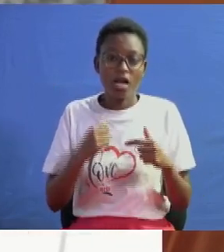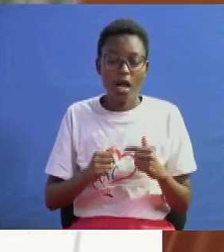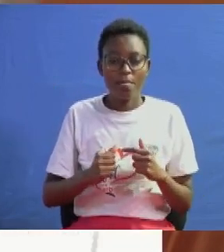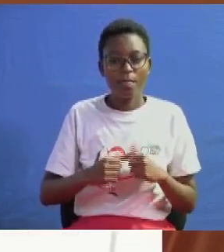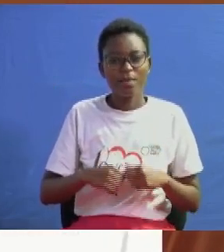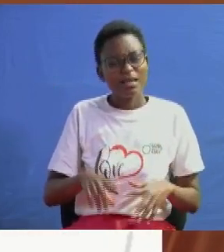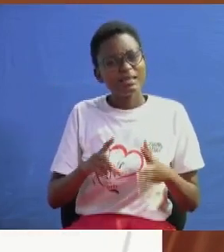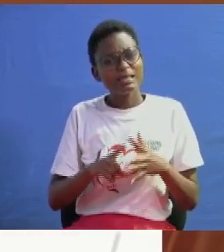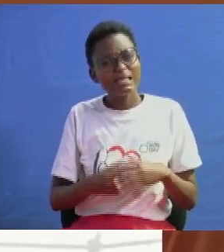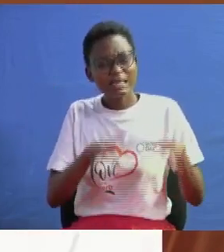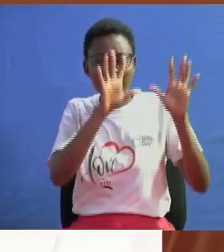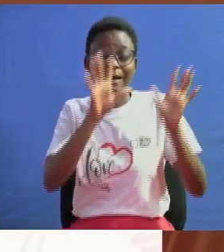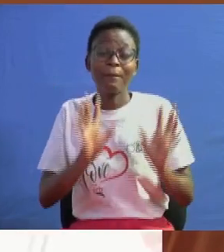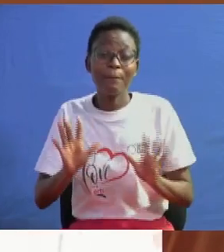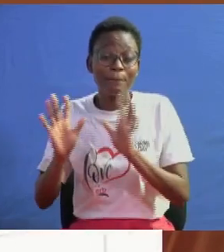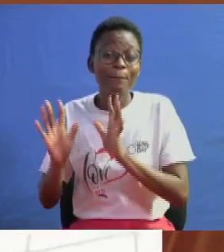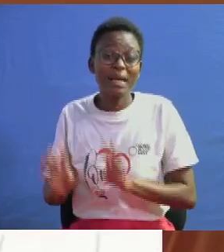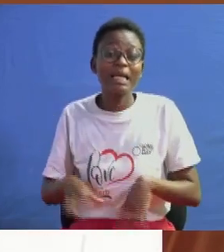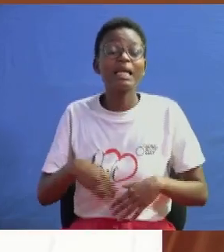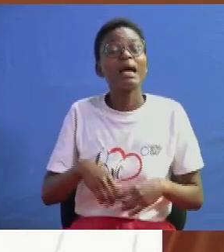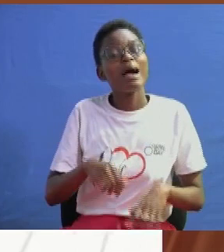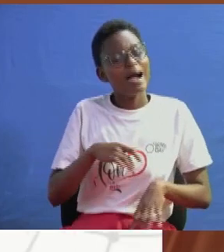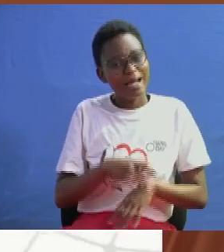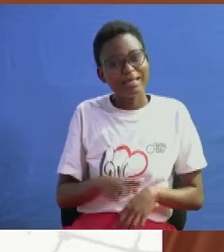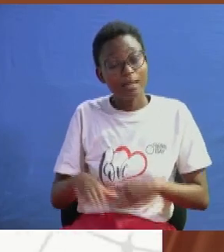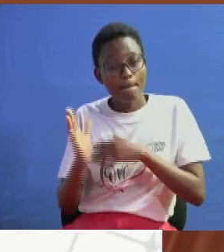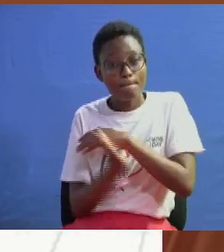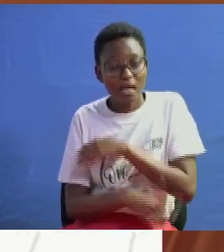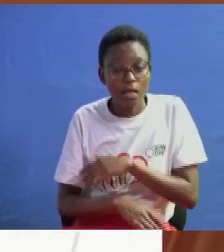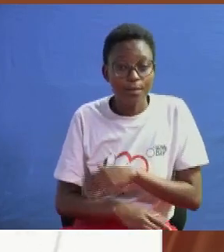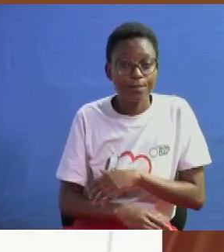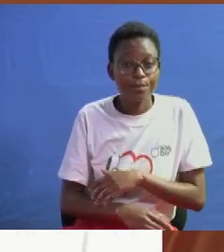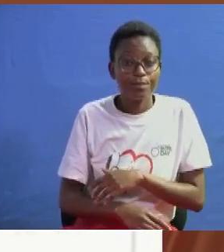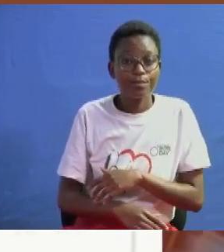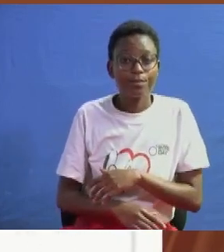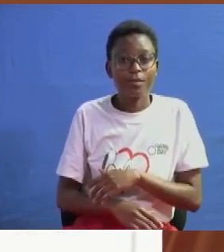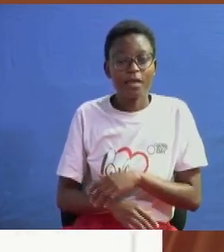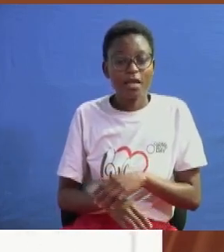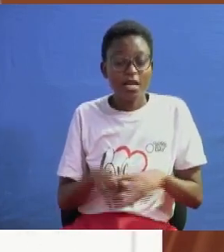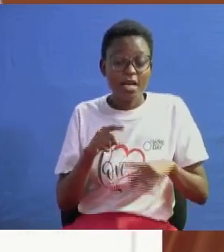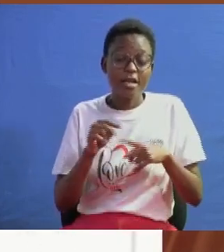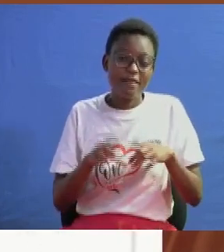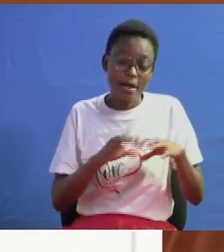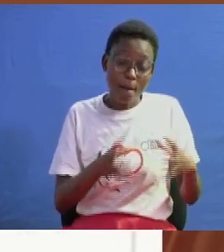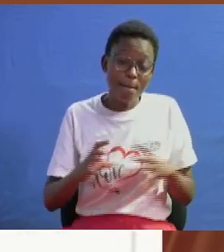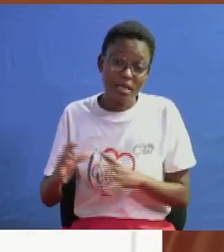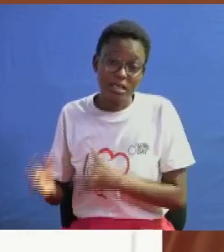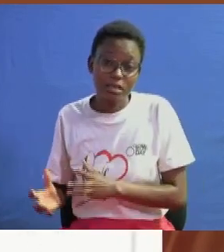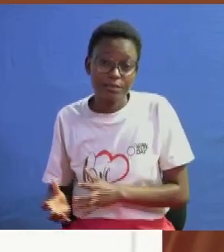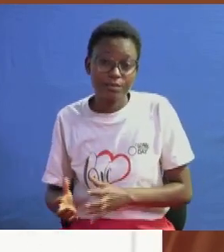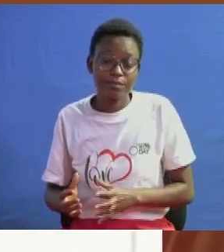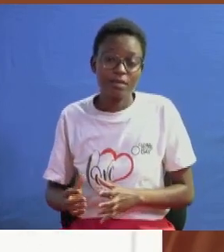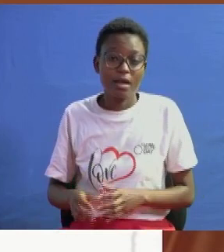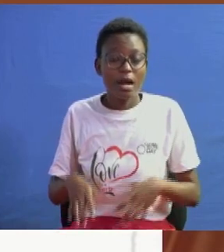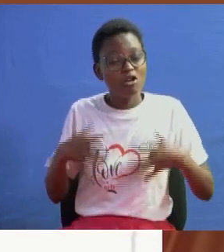Mambo ya kuanza campaign mapema ni kitu mbaya. Maneno kinagawanya chama. Watu